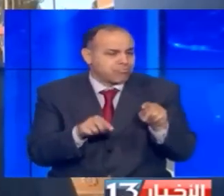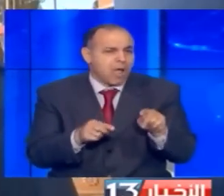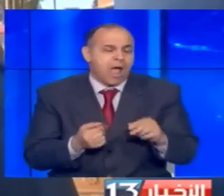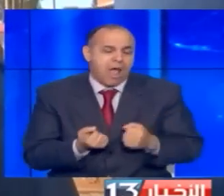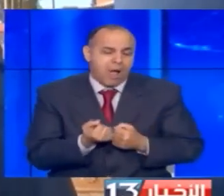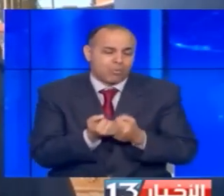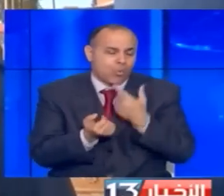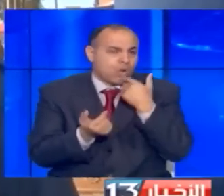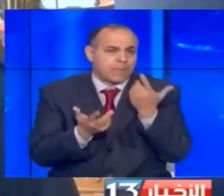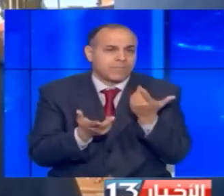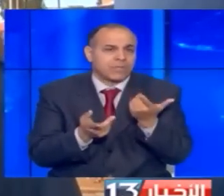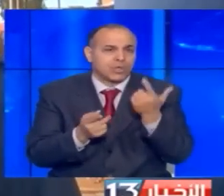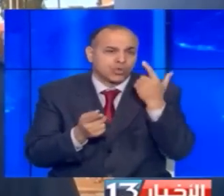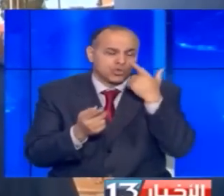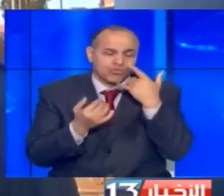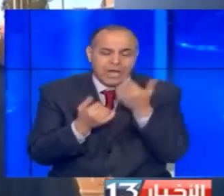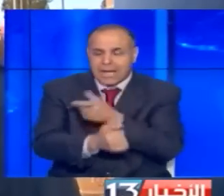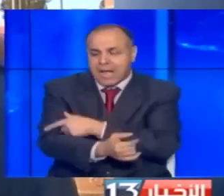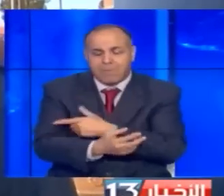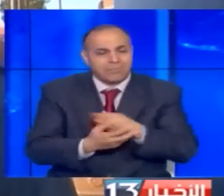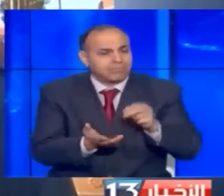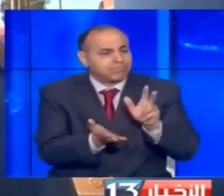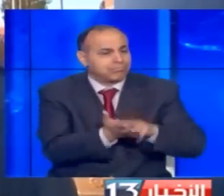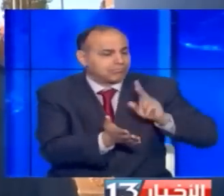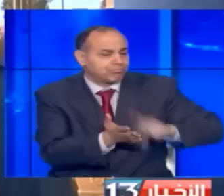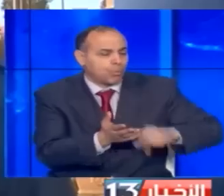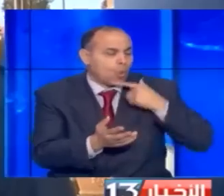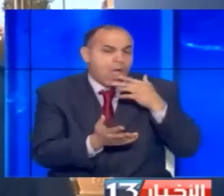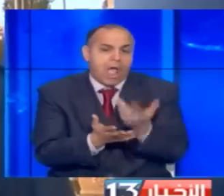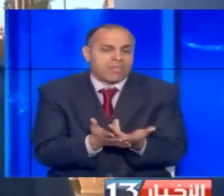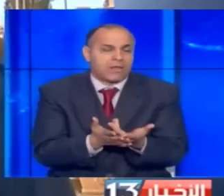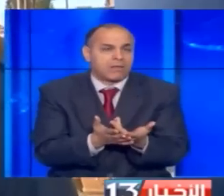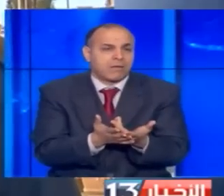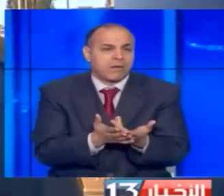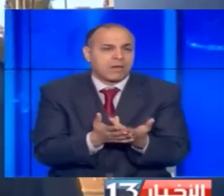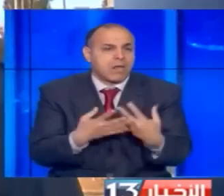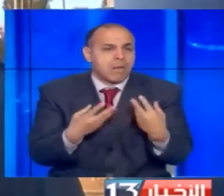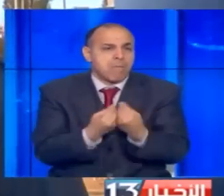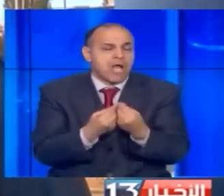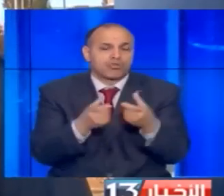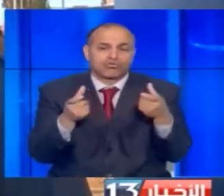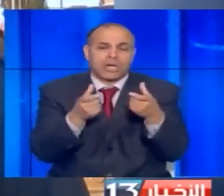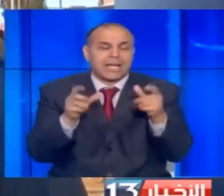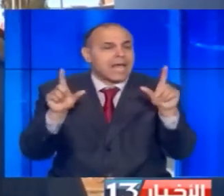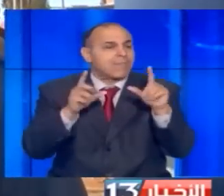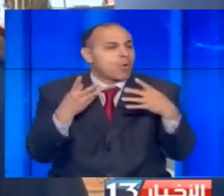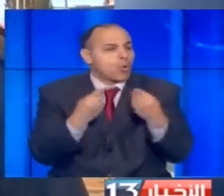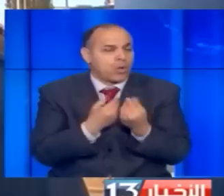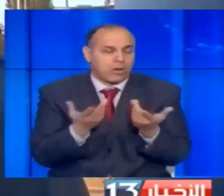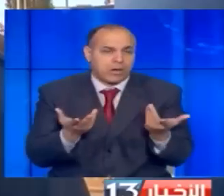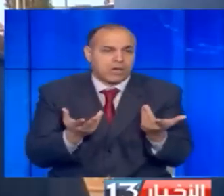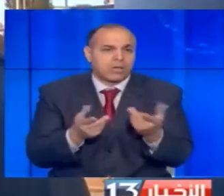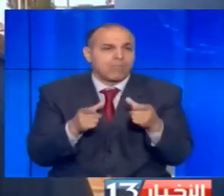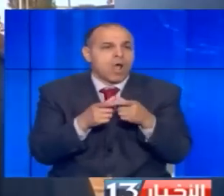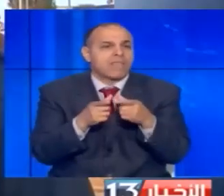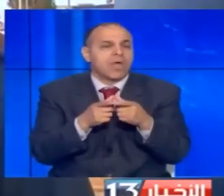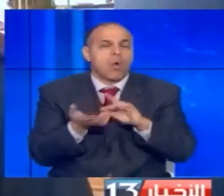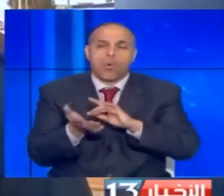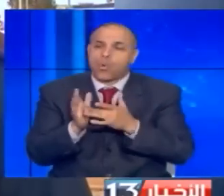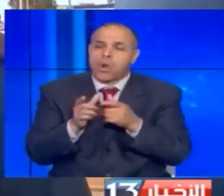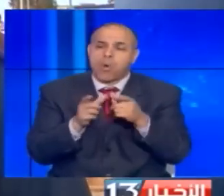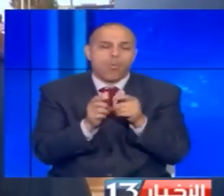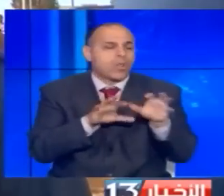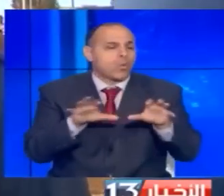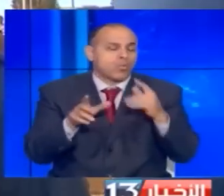هذه، يلزم نقابه الصحفيين تفعل الاتفاقيه الاطاريه مع المؤسسات الاعلاميه مؤسسه كل مؤسسه